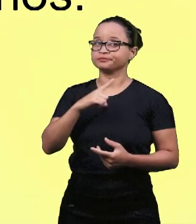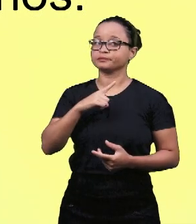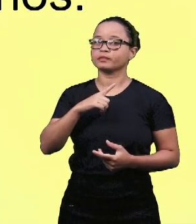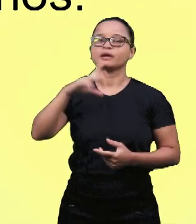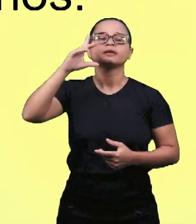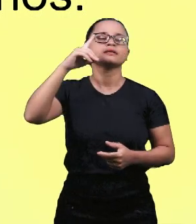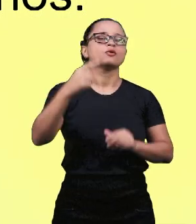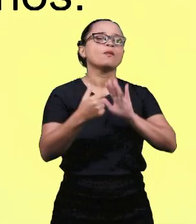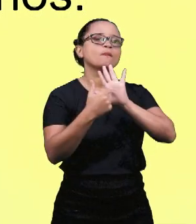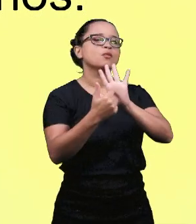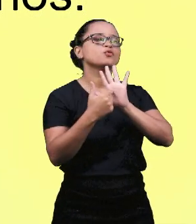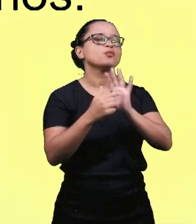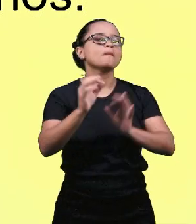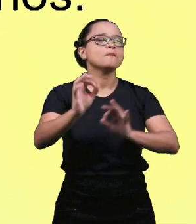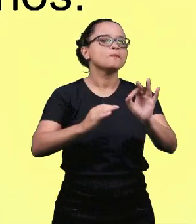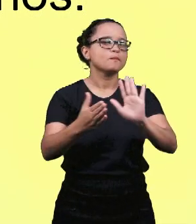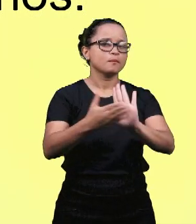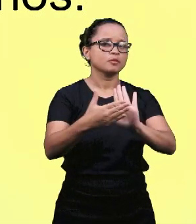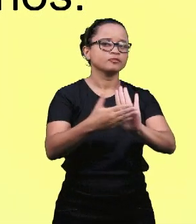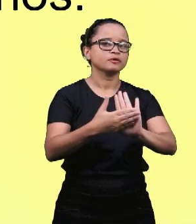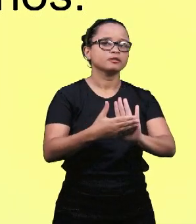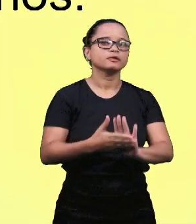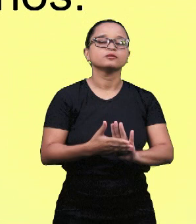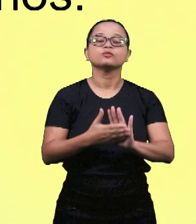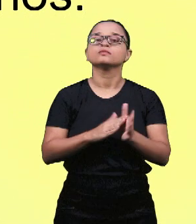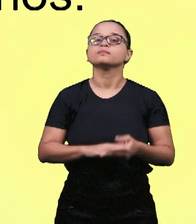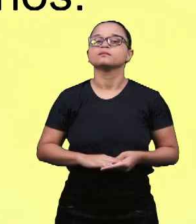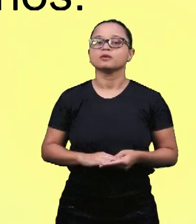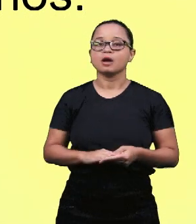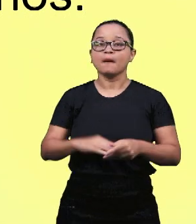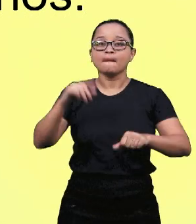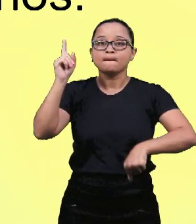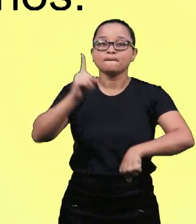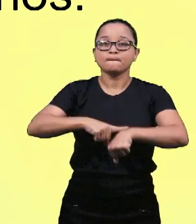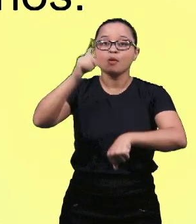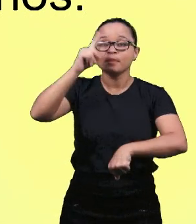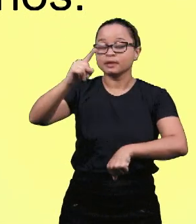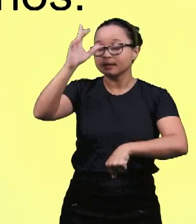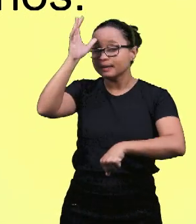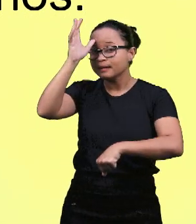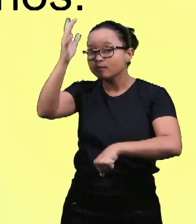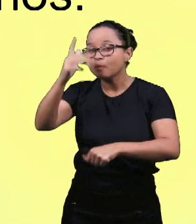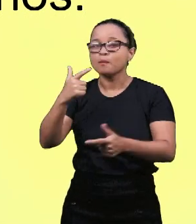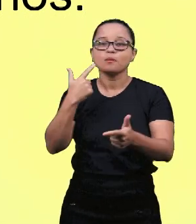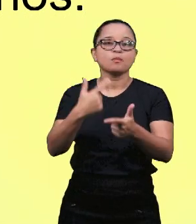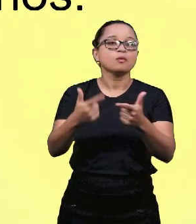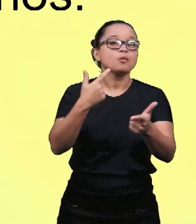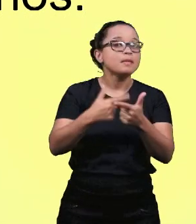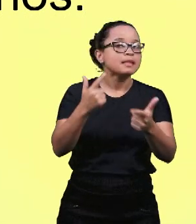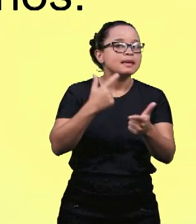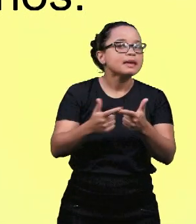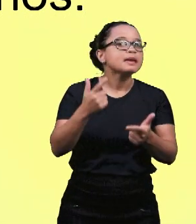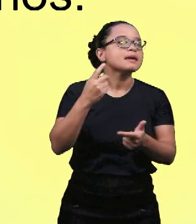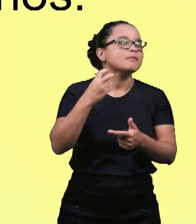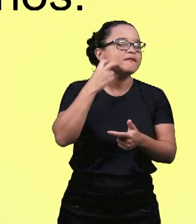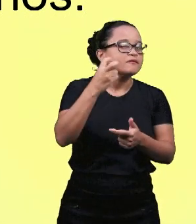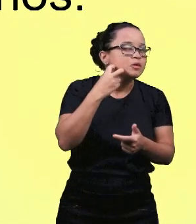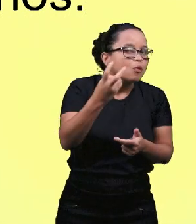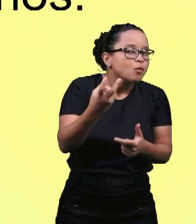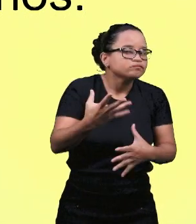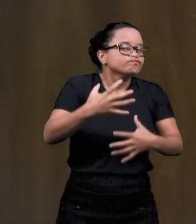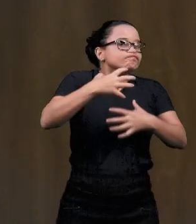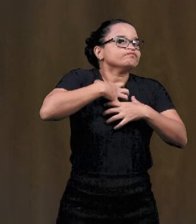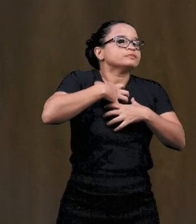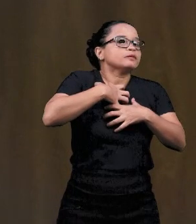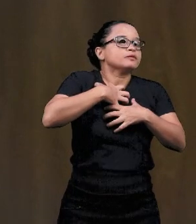à montrer ce projet quand lui, il a résolu le problème de honte qu'Adam et Ève sentaient.